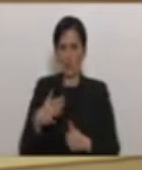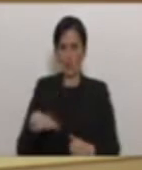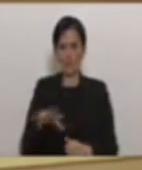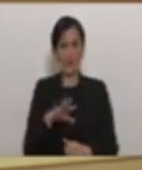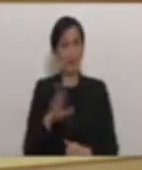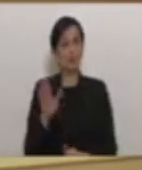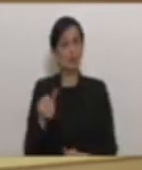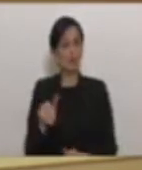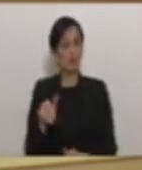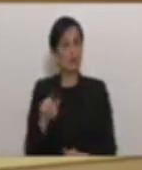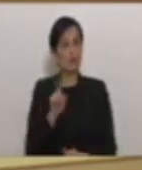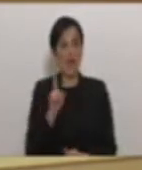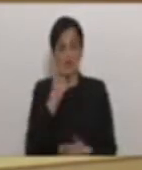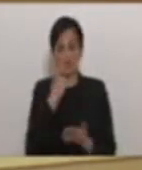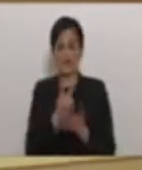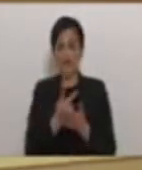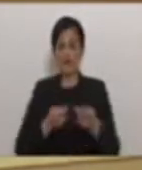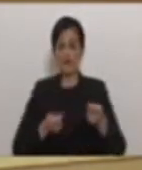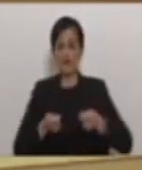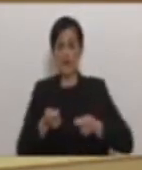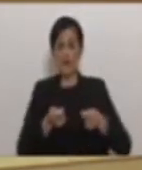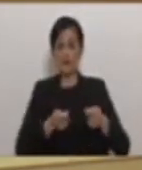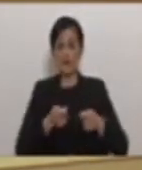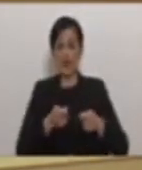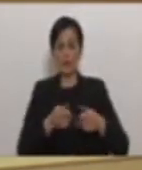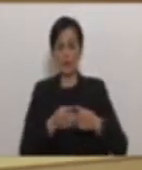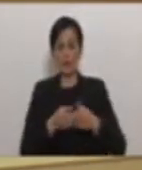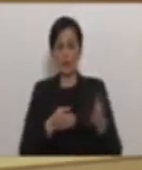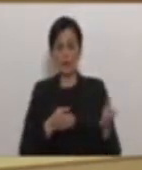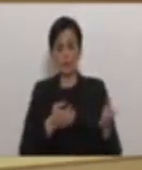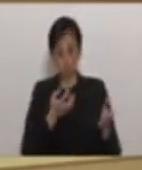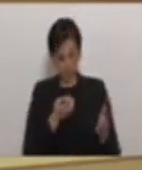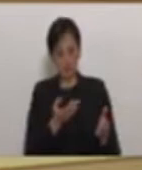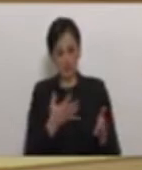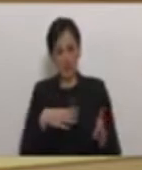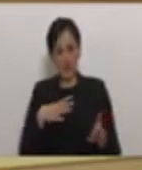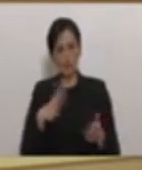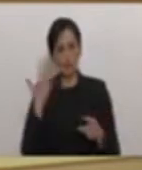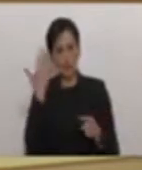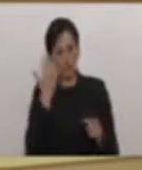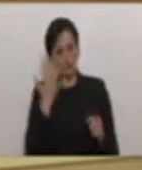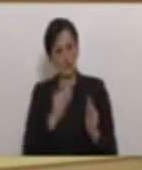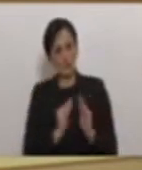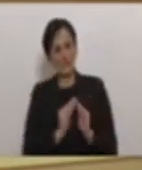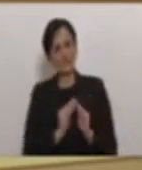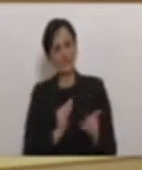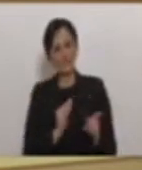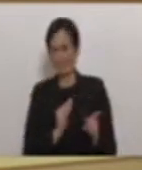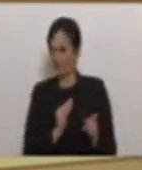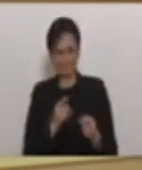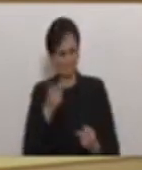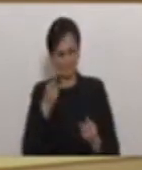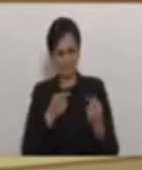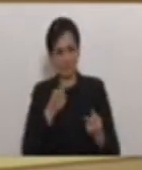Თუმცა რას ხედავთ მართველი გუნდისგან? Მორიგ ჯერზეს ქართული ოცნება ისევ ჯიბში უდგება ომში